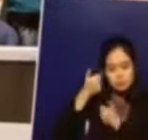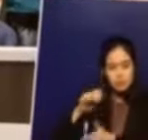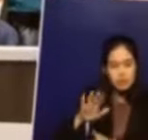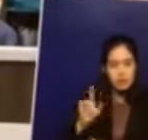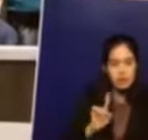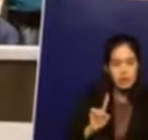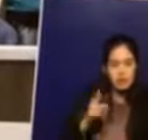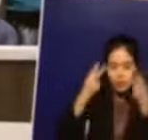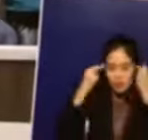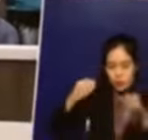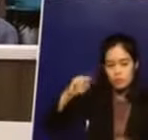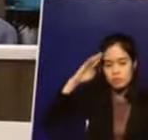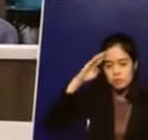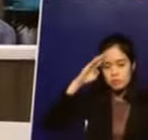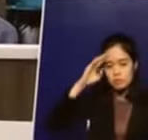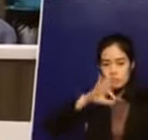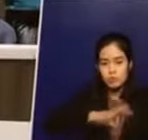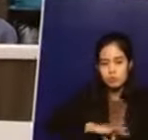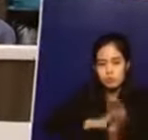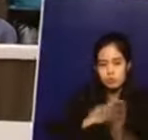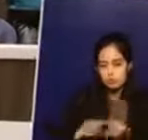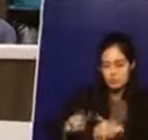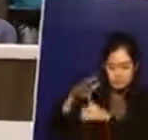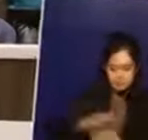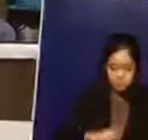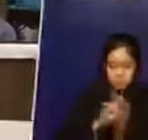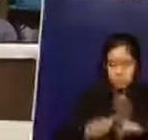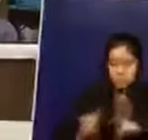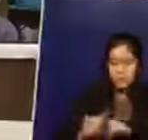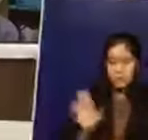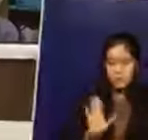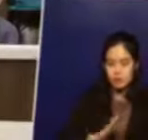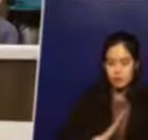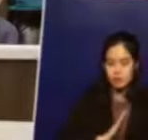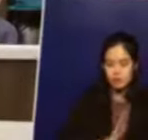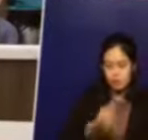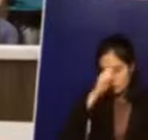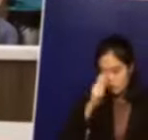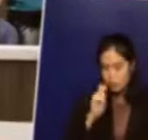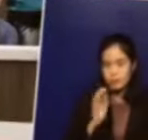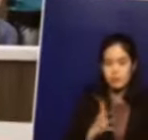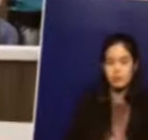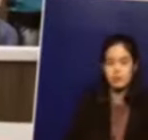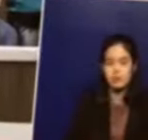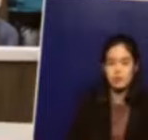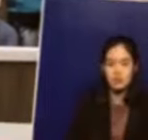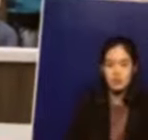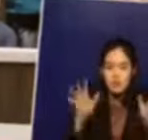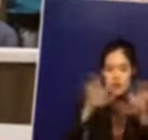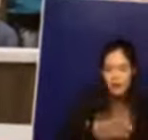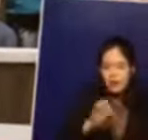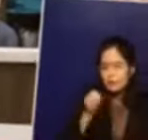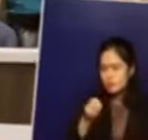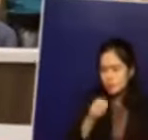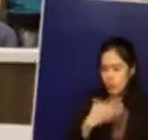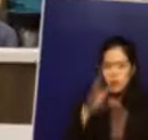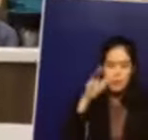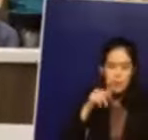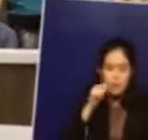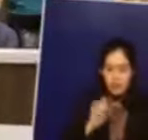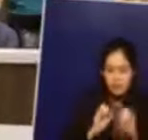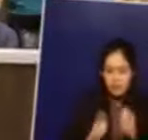ดิฉันก็ขอบอกเลยนะคะว่าที่ท่านได้กล่าวหาในสภาว่าพ่อแม่ไม่สั่งสอนช่วยคิดถึงว่